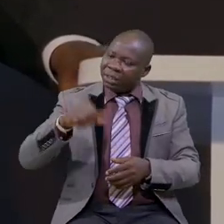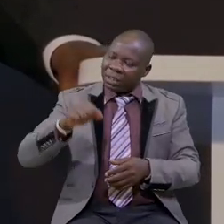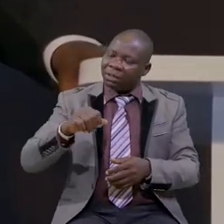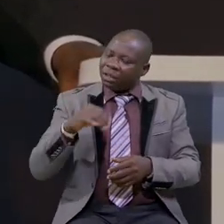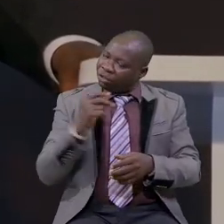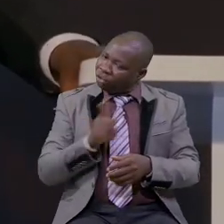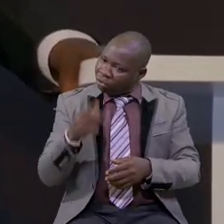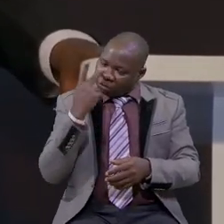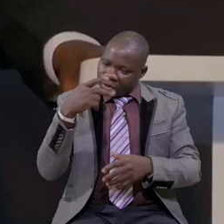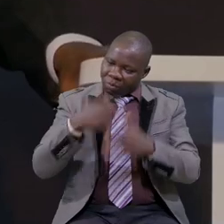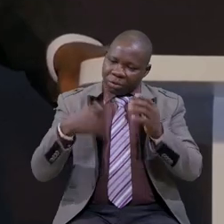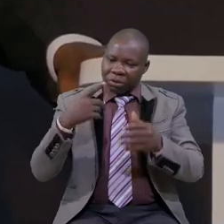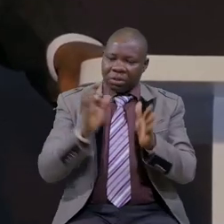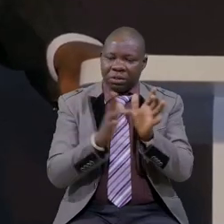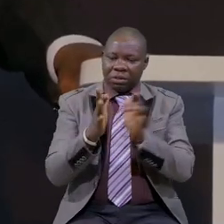garçon.